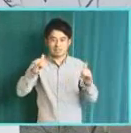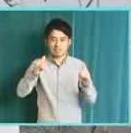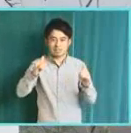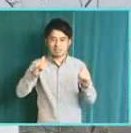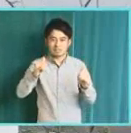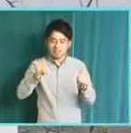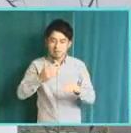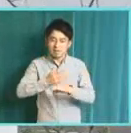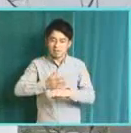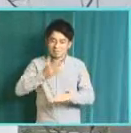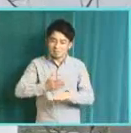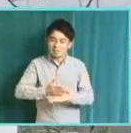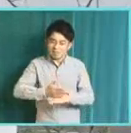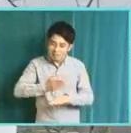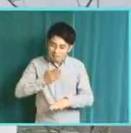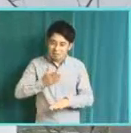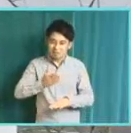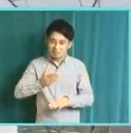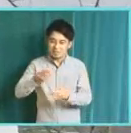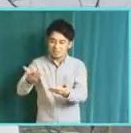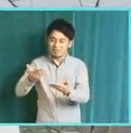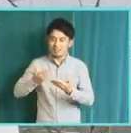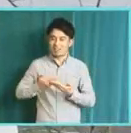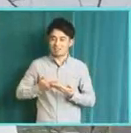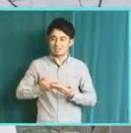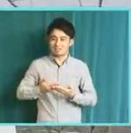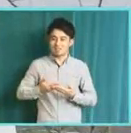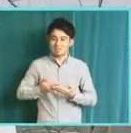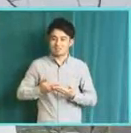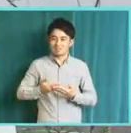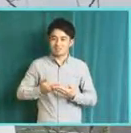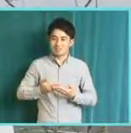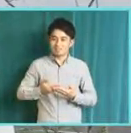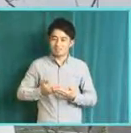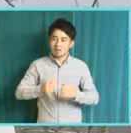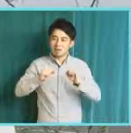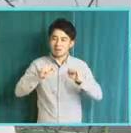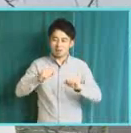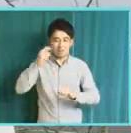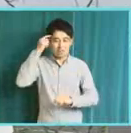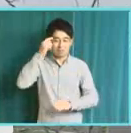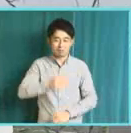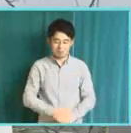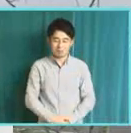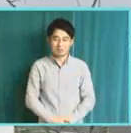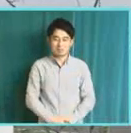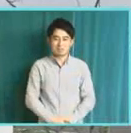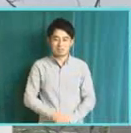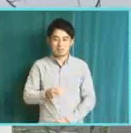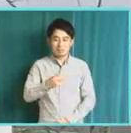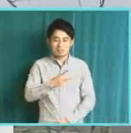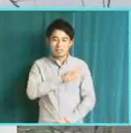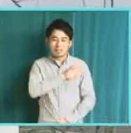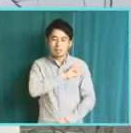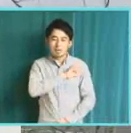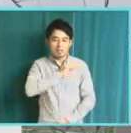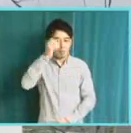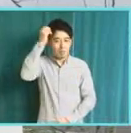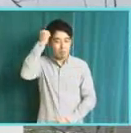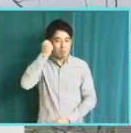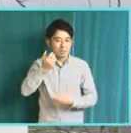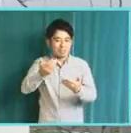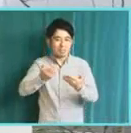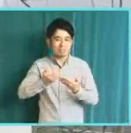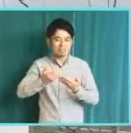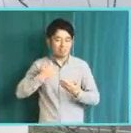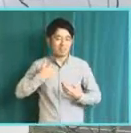いつも感謝してもらったりとかして、そこでやりがいを結構感じたりもして、で名前を覚えてもらった時とか